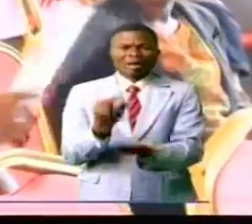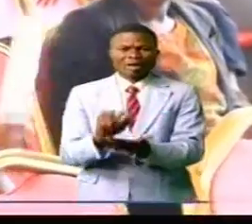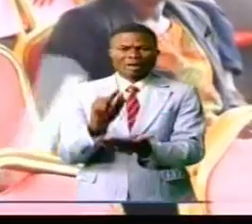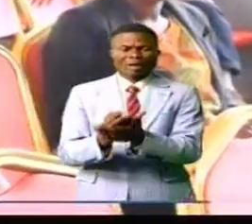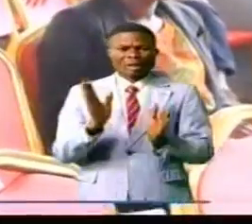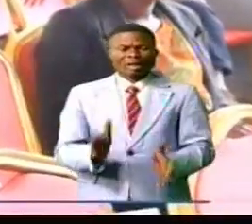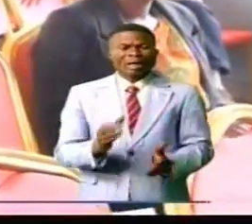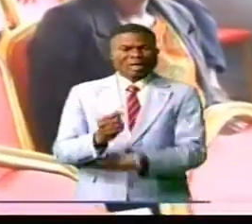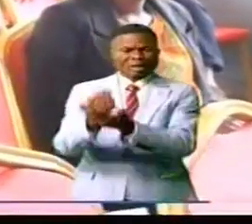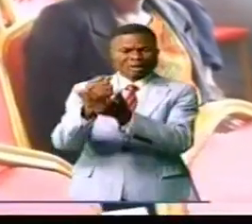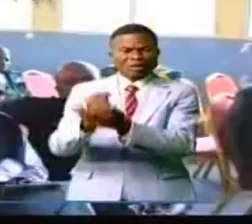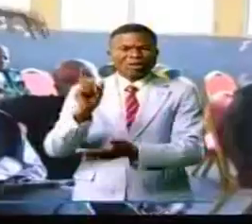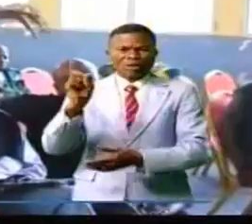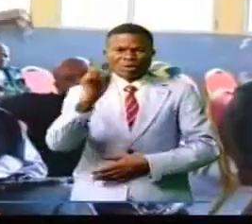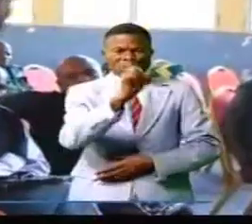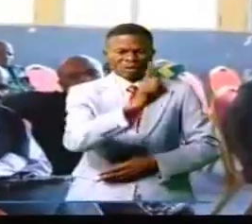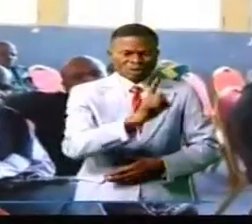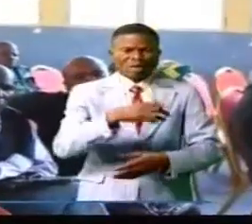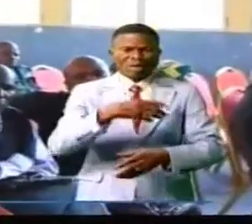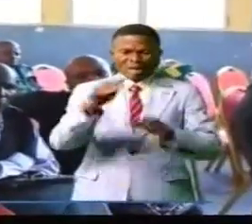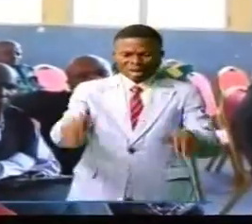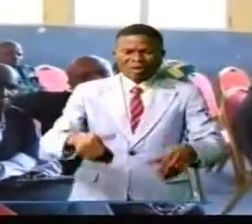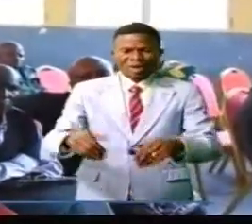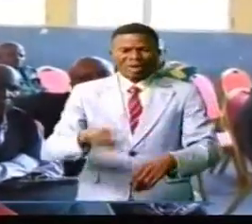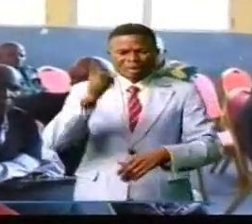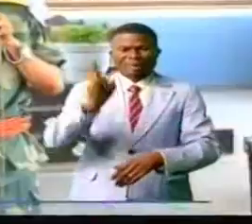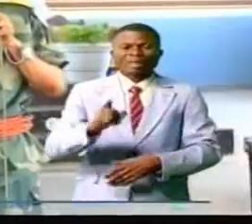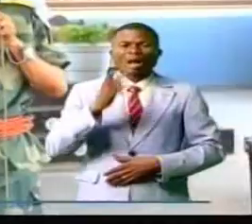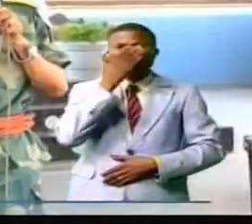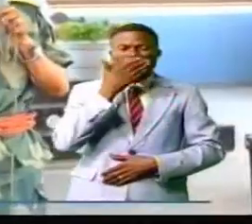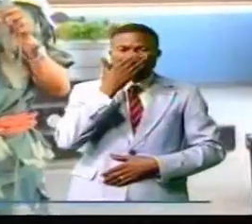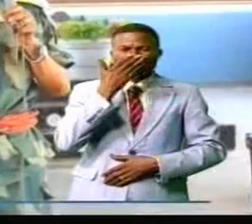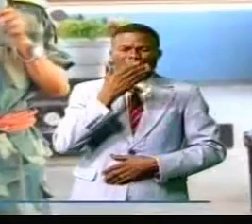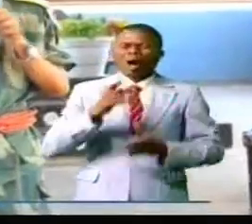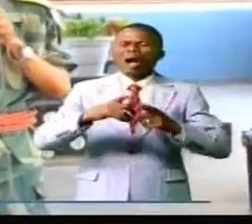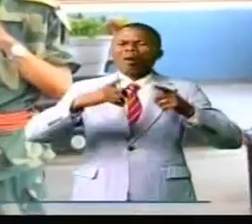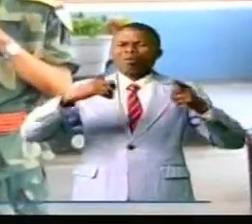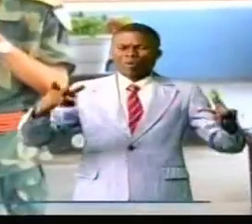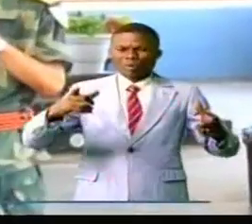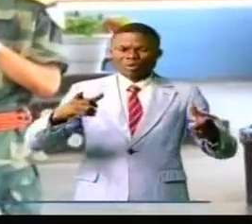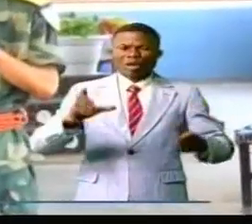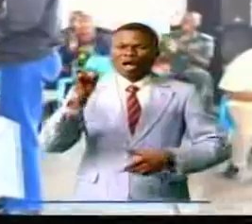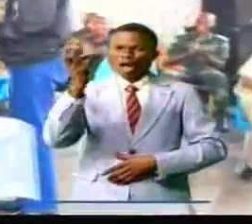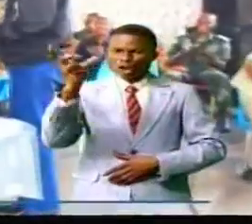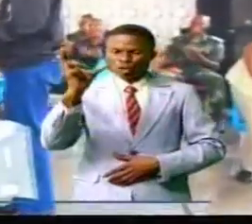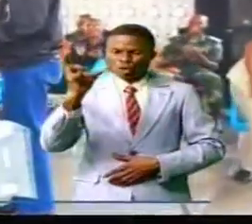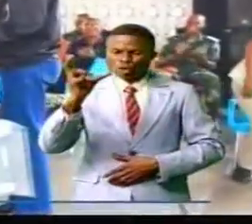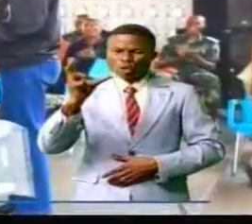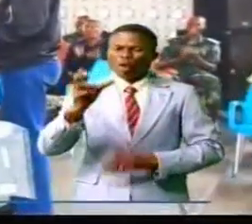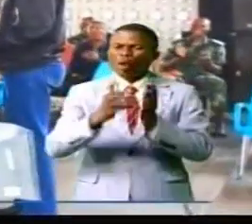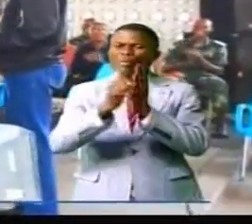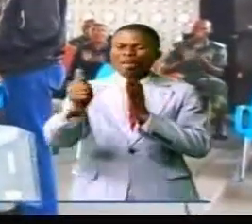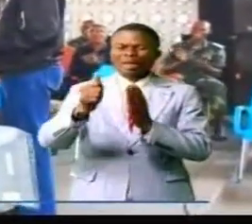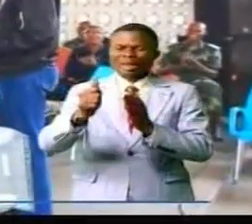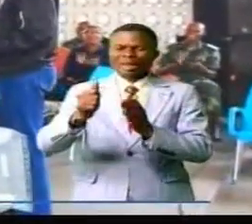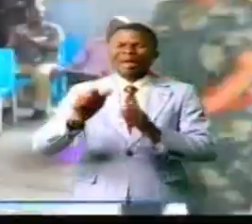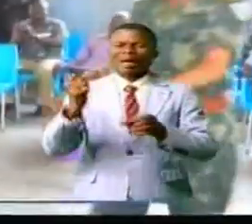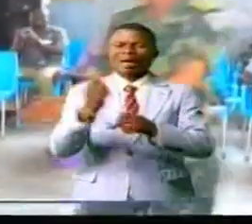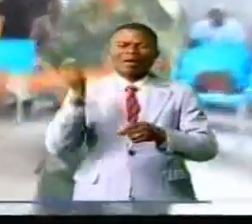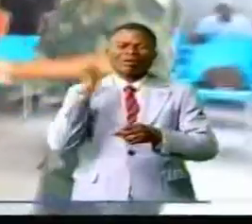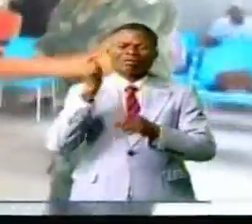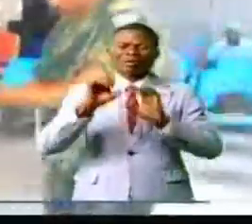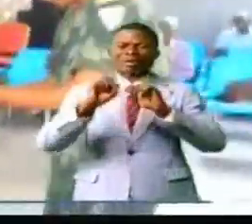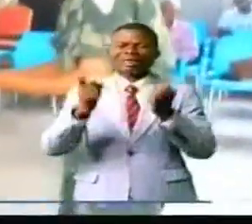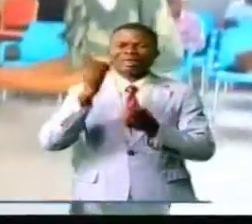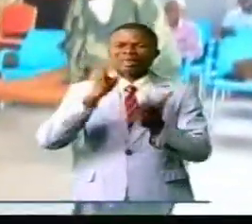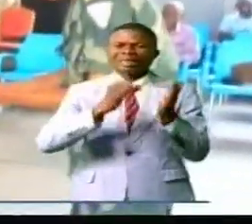pour permettre à chacun de produire 100 porcs de grande taille et de la tomate en quantité industrielle avec 7000 tonnes